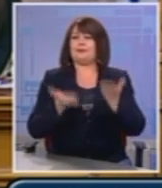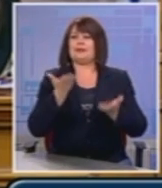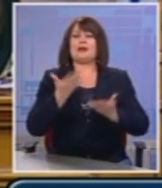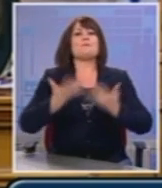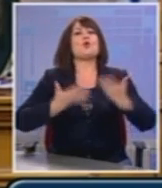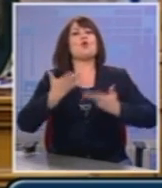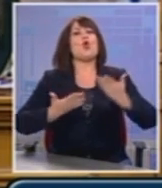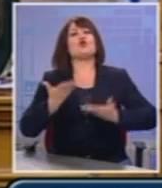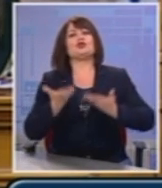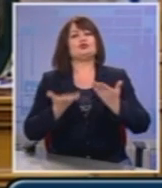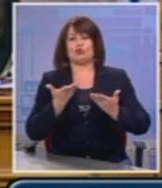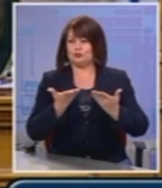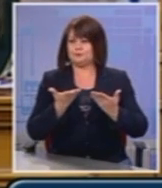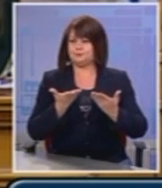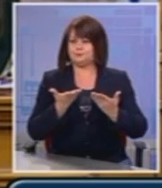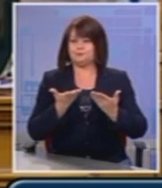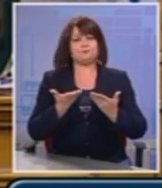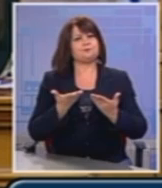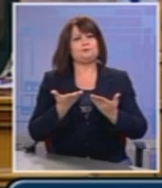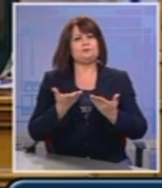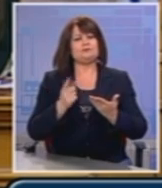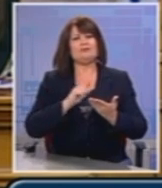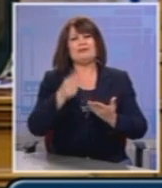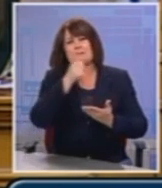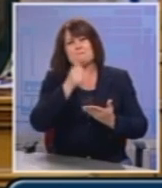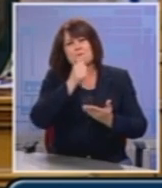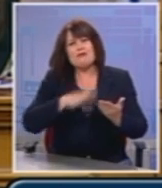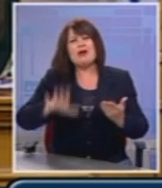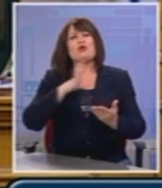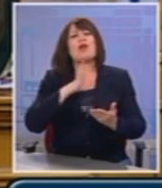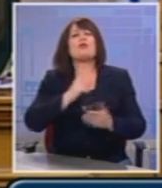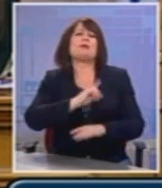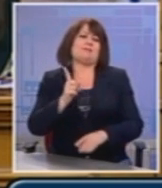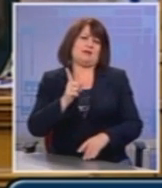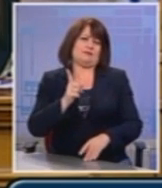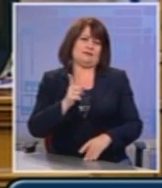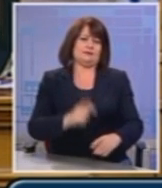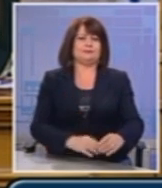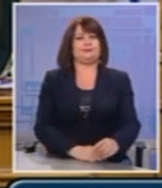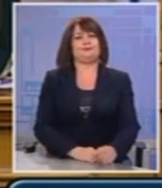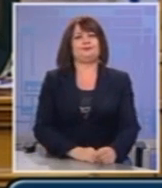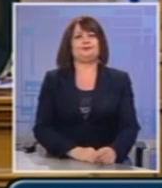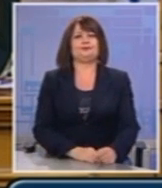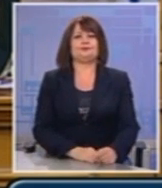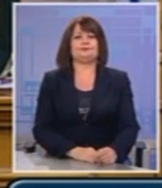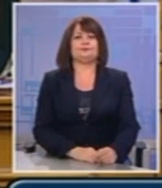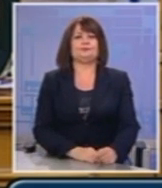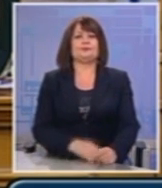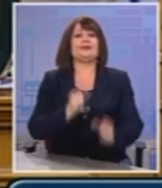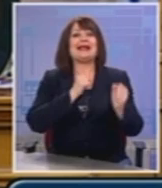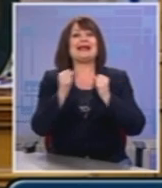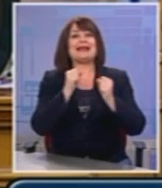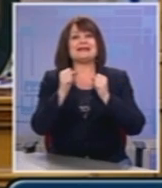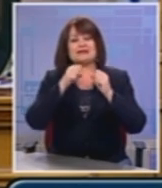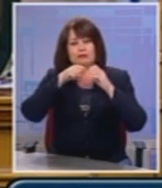προϋπολογισμούς και για να μην υποφέρουν οι λαοί μας η μετάδοση λοιπόν της κρίσης γιατί